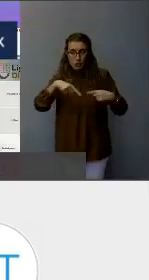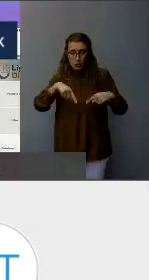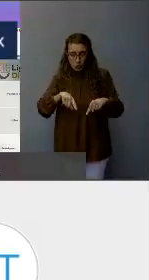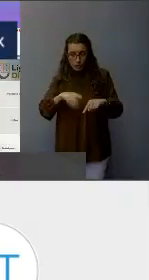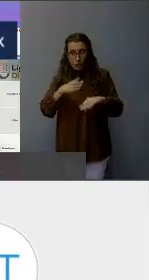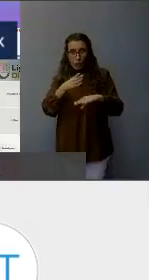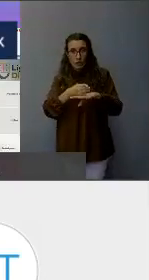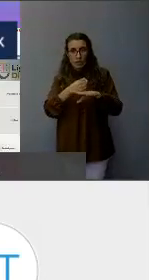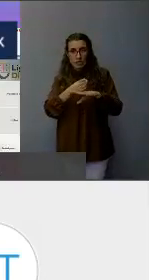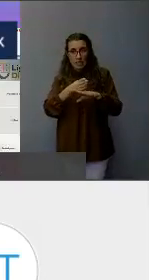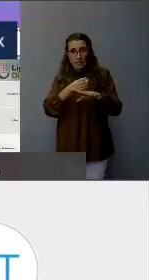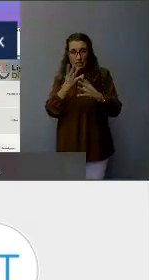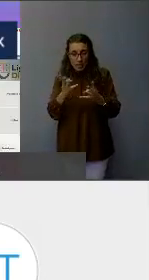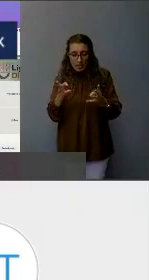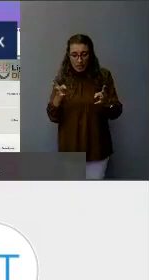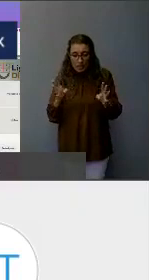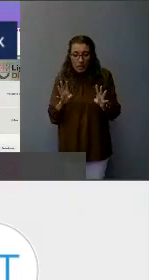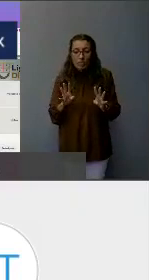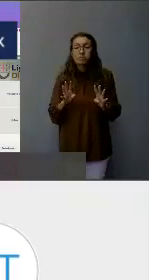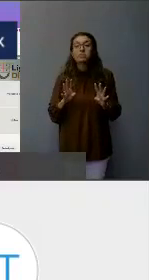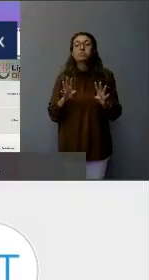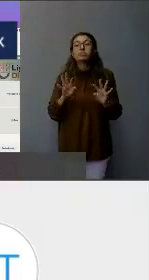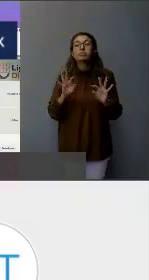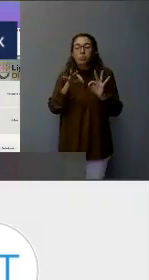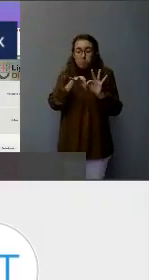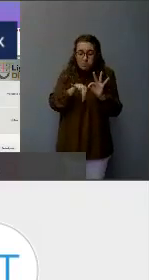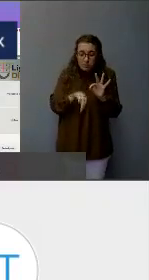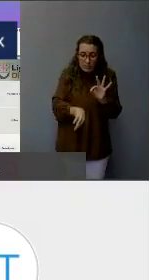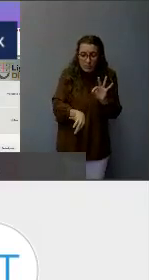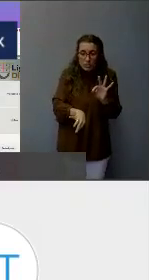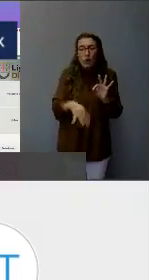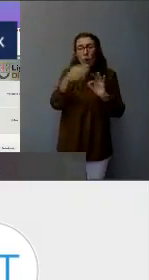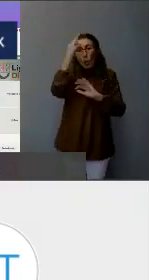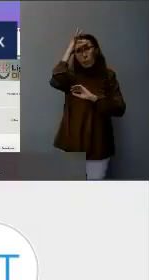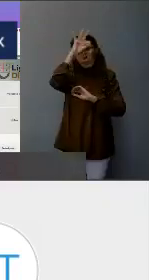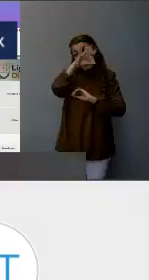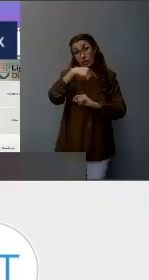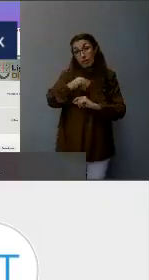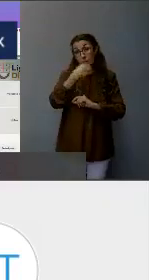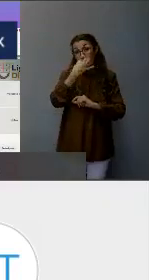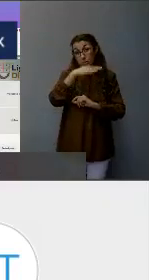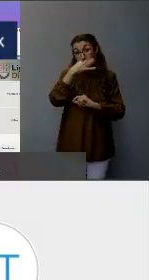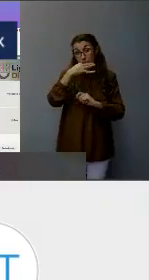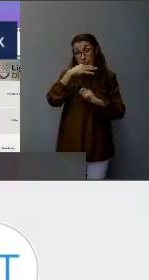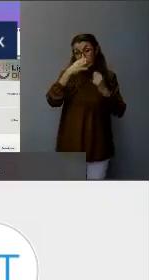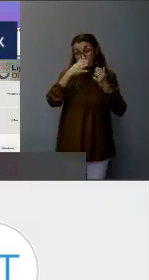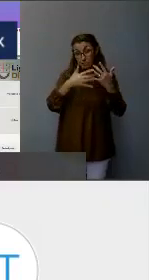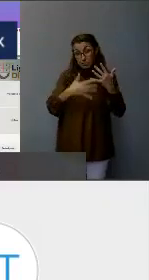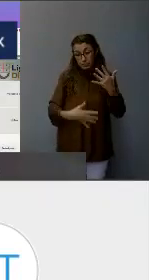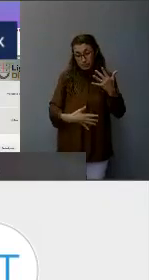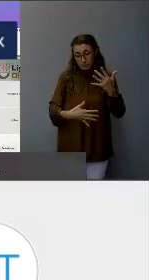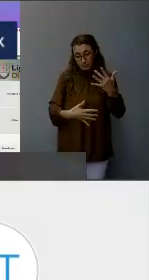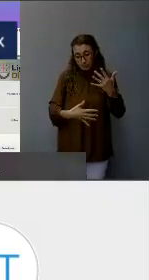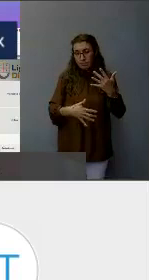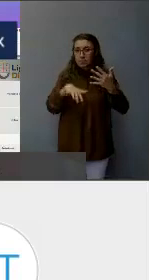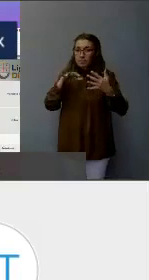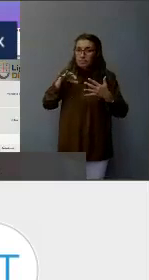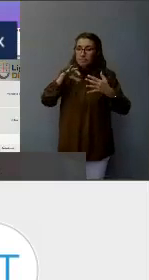particolare sui sottoelencati obiettivi che riguardano